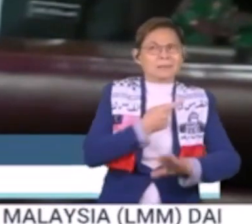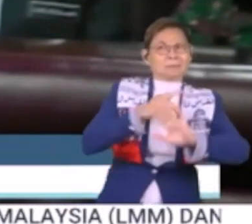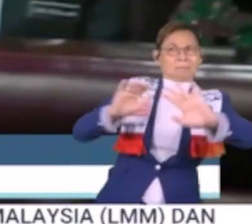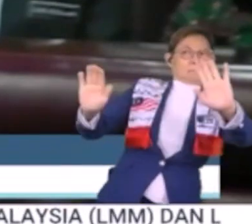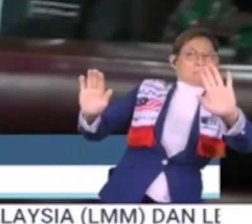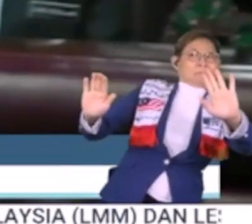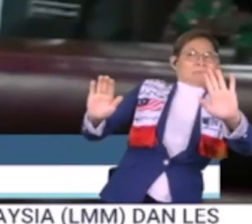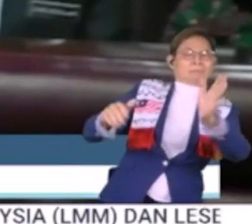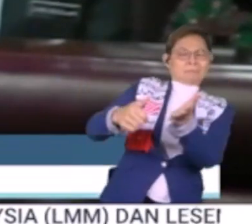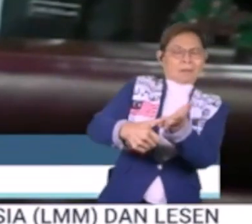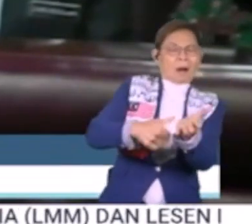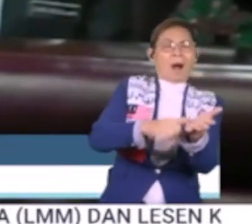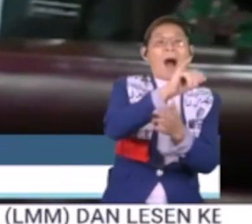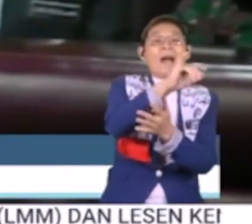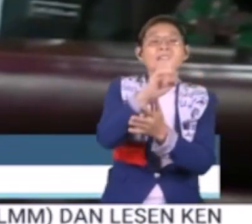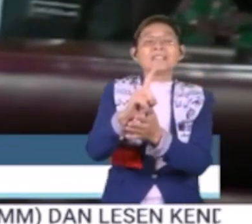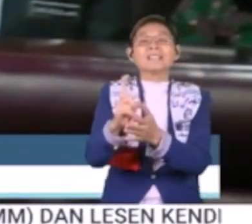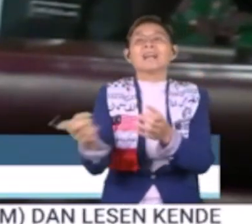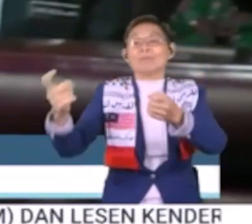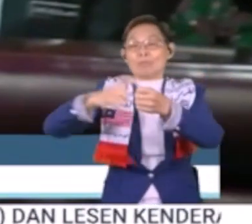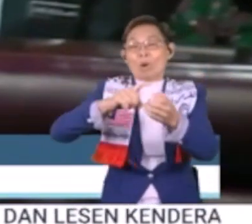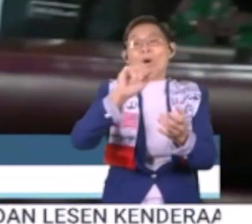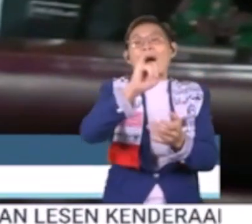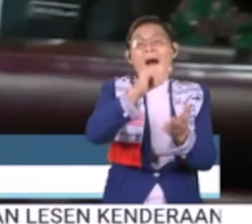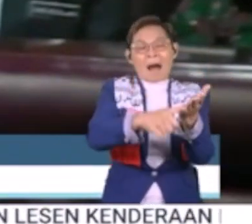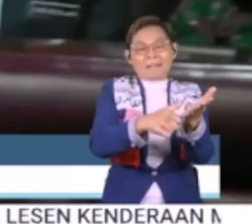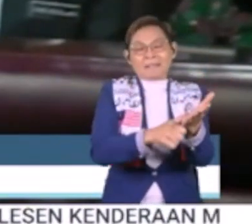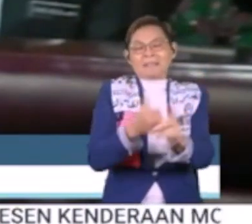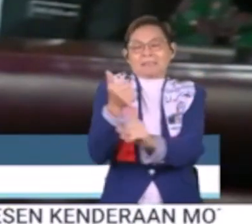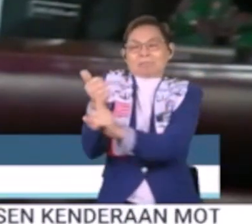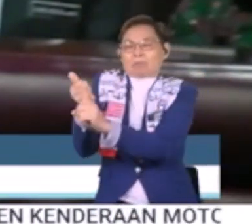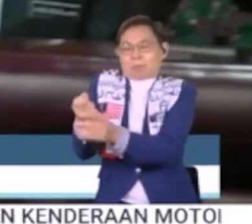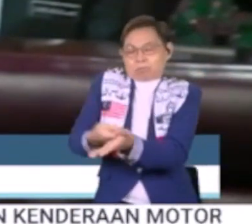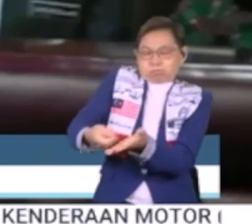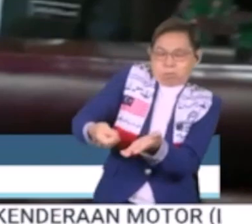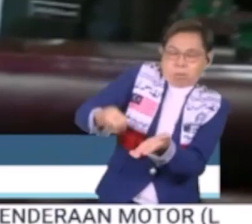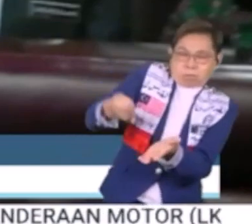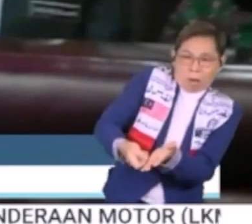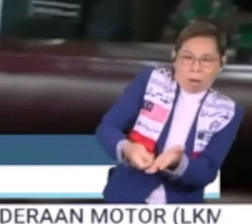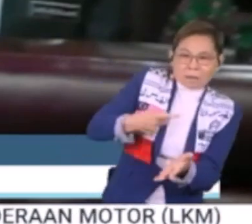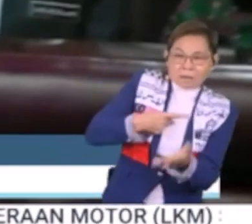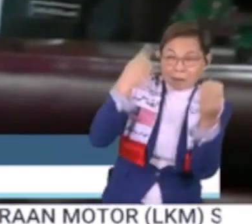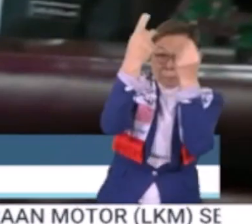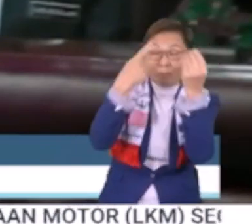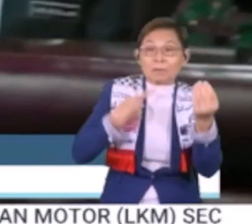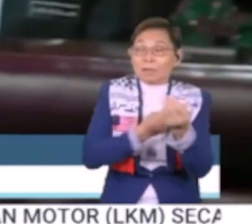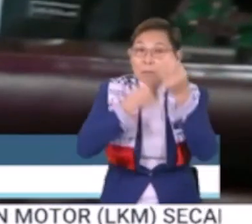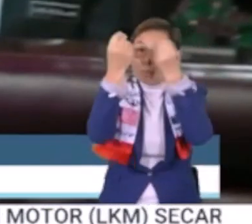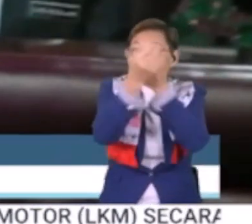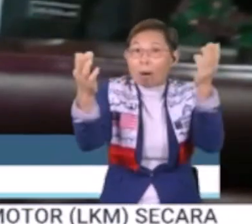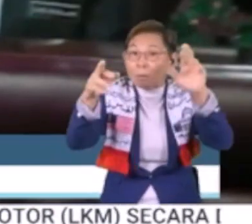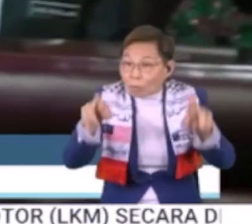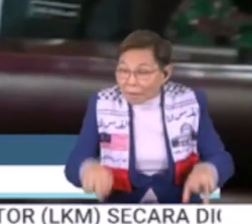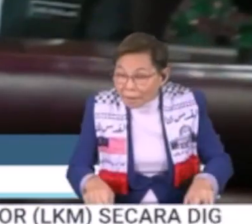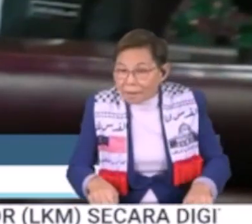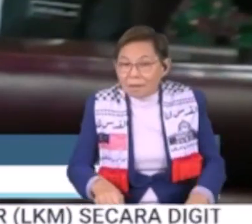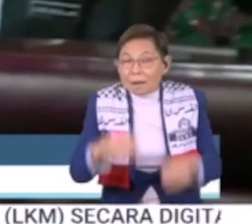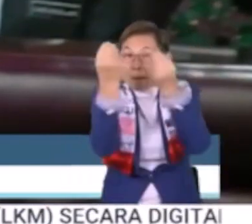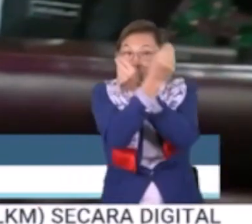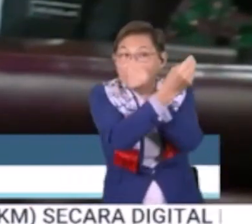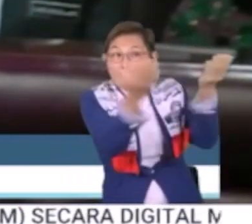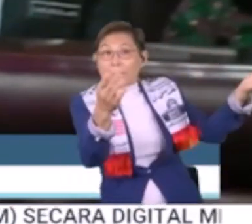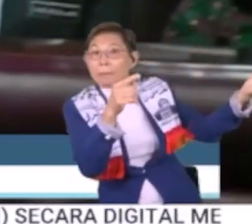Ya. Digital ID ini adalah single sign-on. Ya. Kita cuba sampaikan kepada rakyat. Ya. Dan maklumat